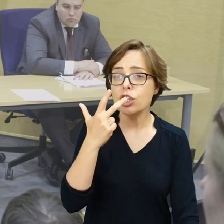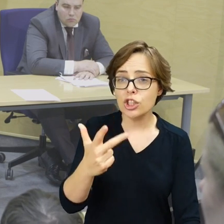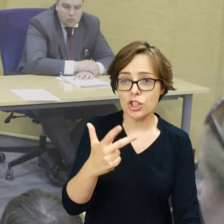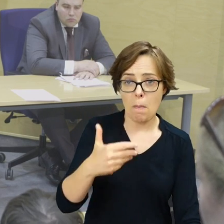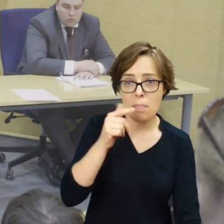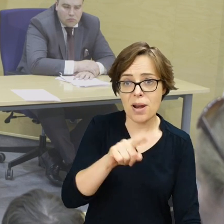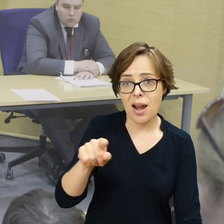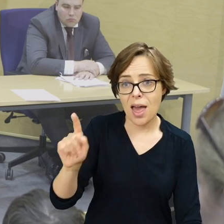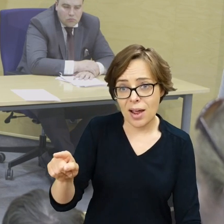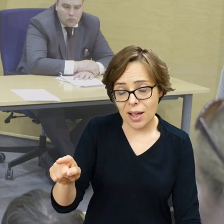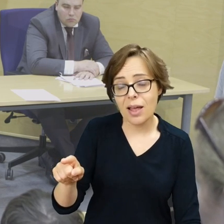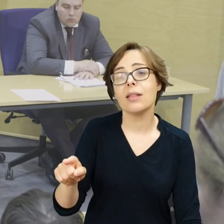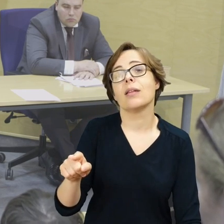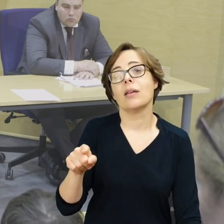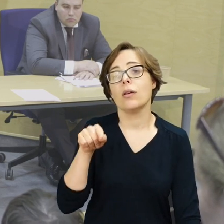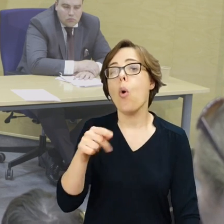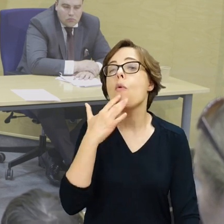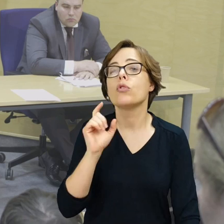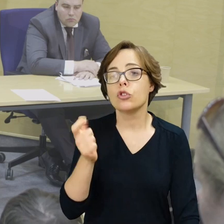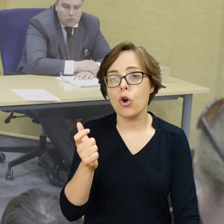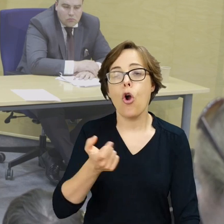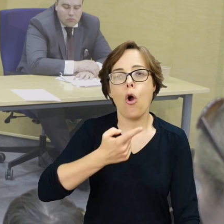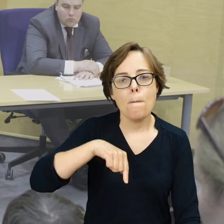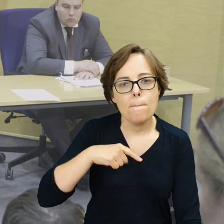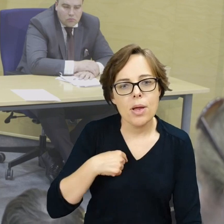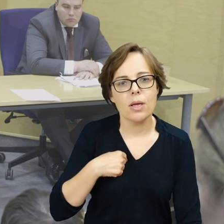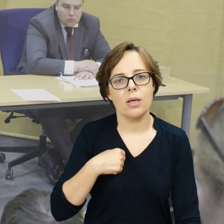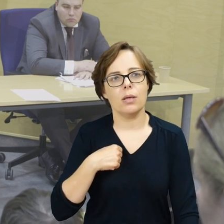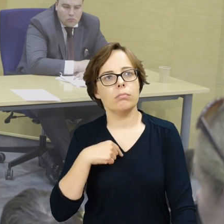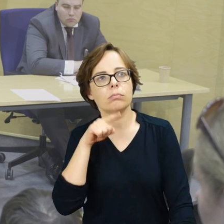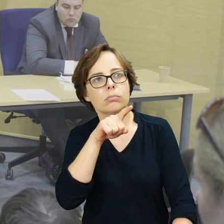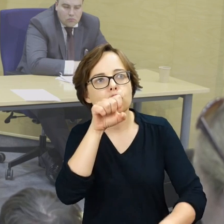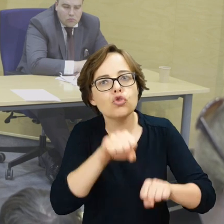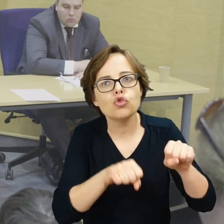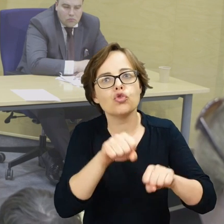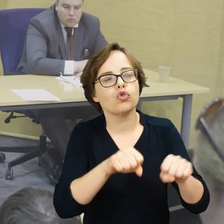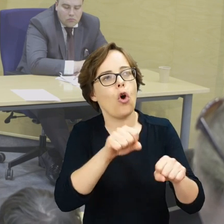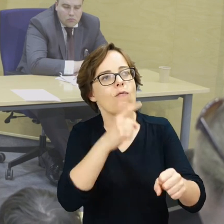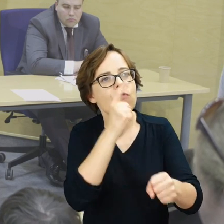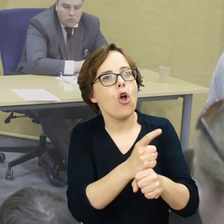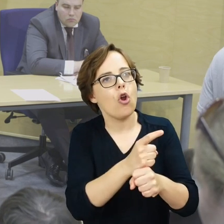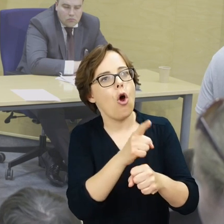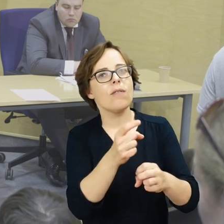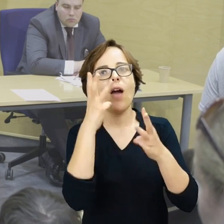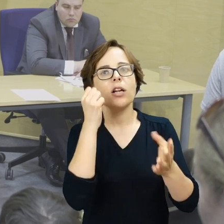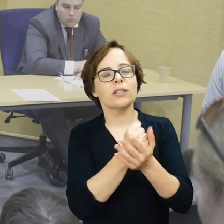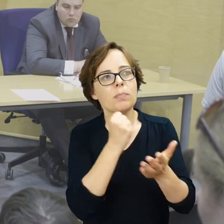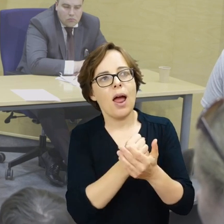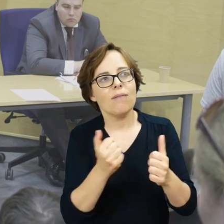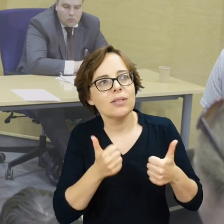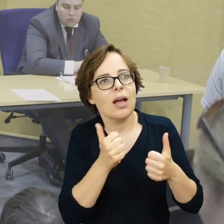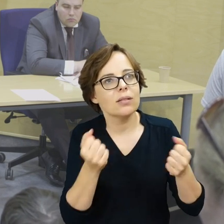wyszło, rezygnujemy z takiej strategicznej litygacji w walce o informacje, bo, i tu w różnych konfiguracjach padała